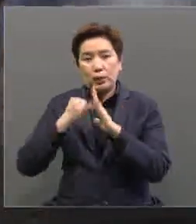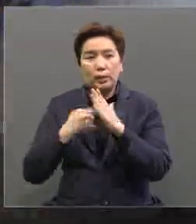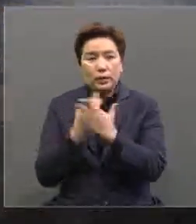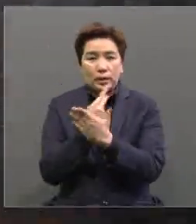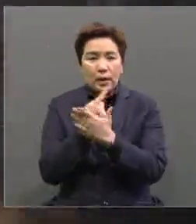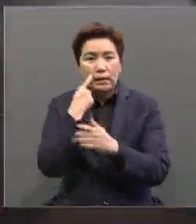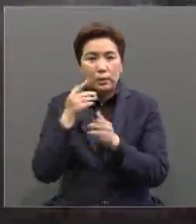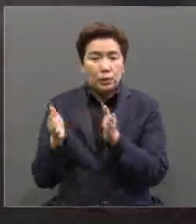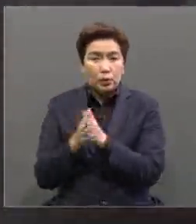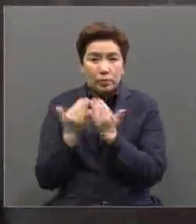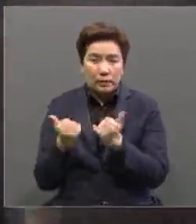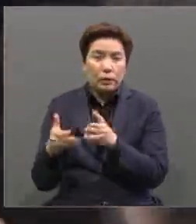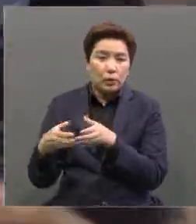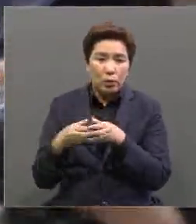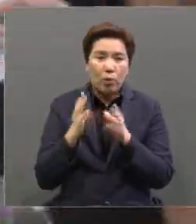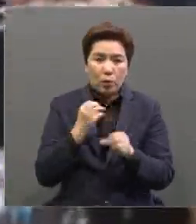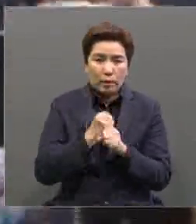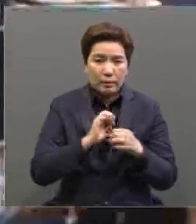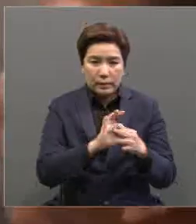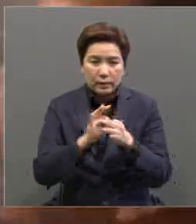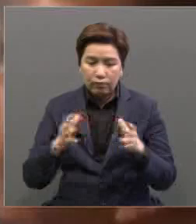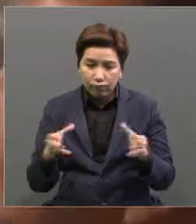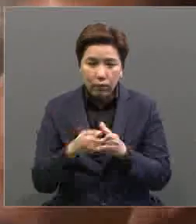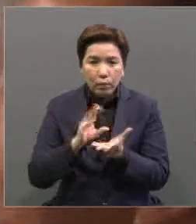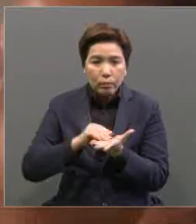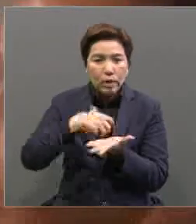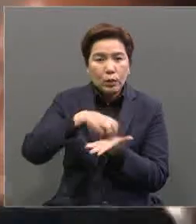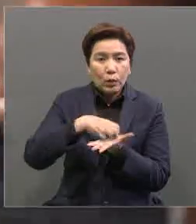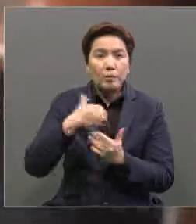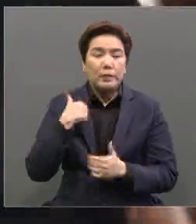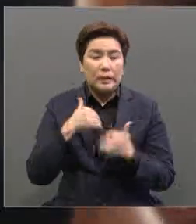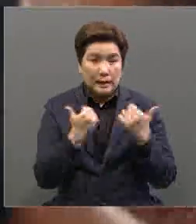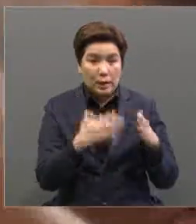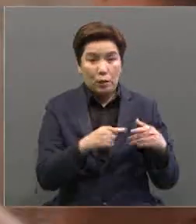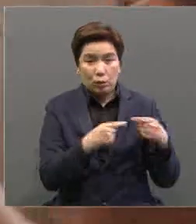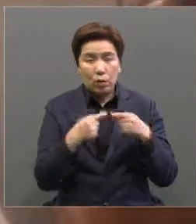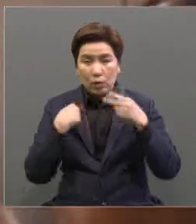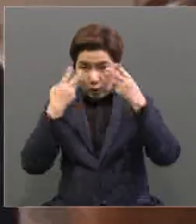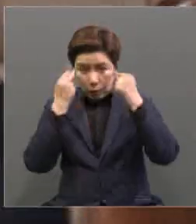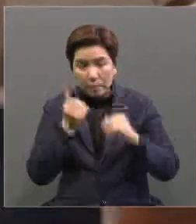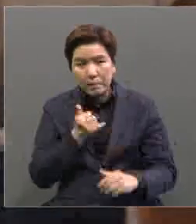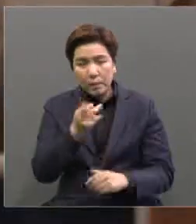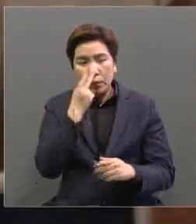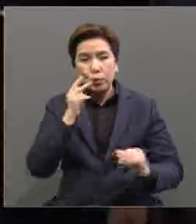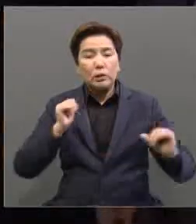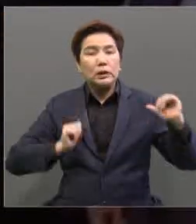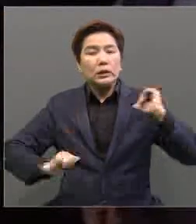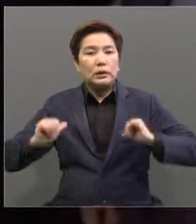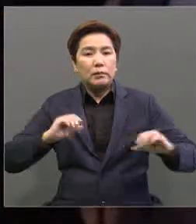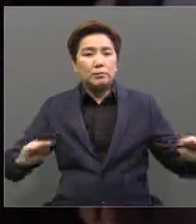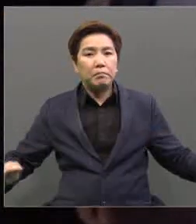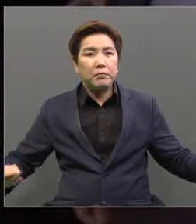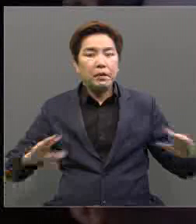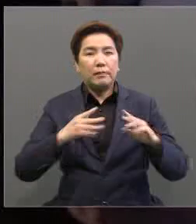บุรีร้อยโททศพลชัยโกมินและหน่วยงานที่เกี่ยวข้องมาให้ข้อมูลครับจากนั้นท่านนายกเดินทางไปที่ลานการแสดงแสง